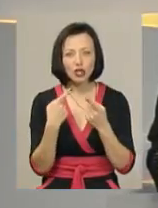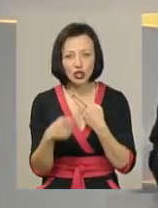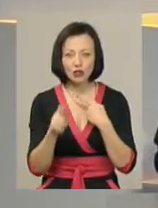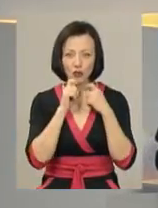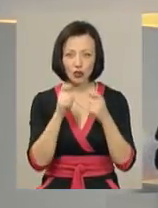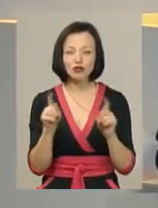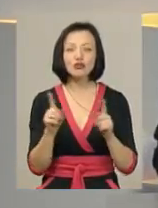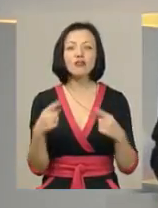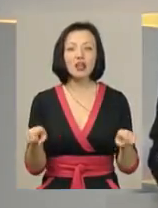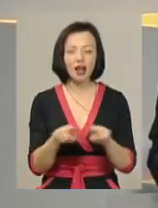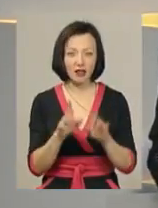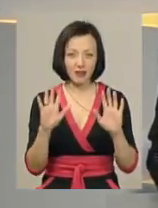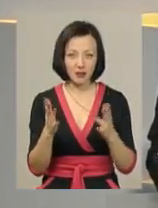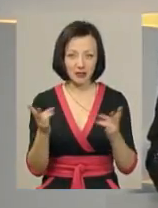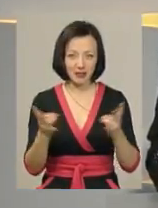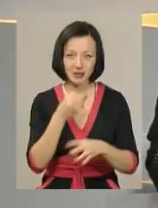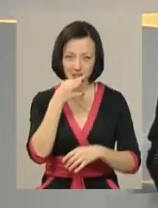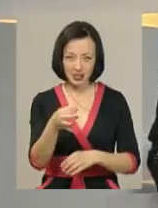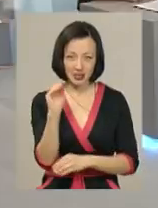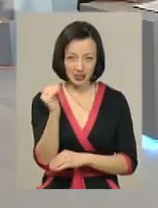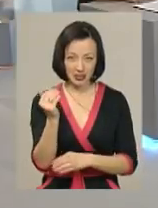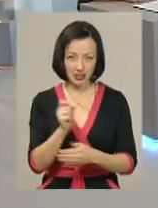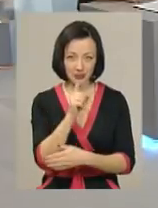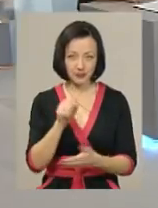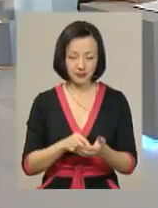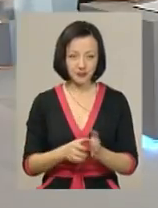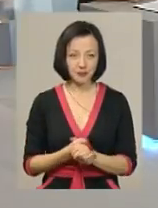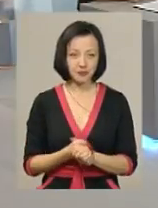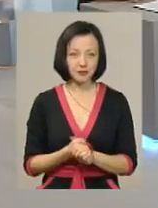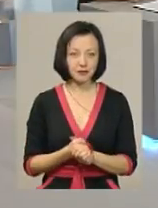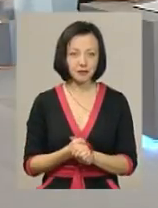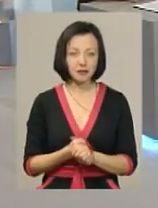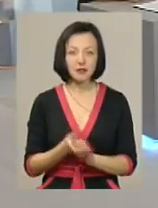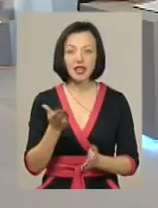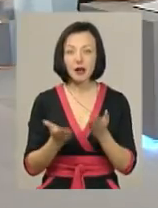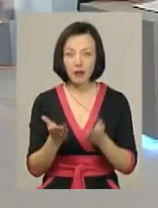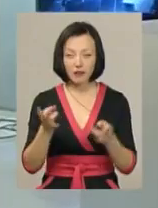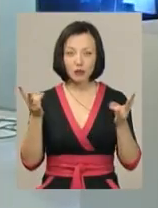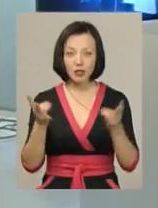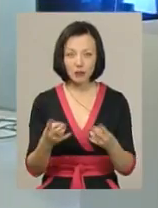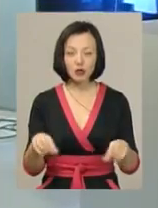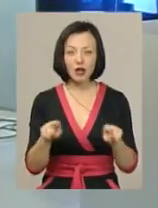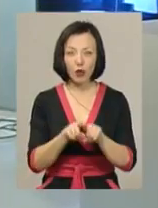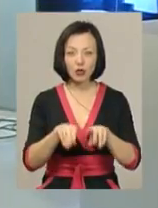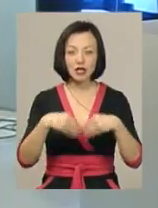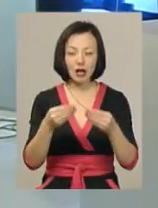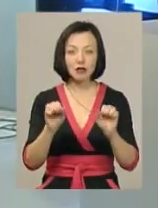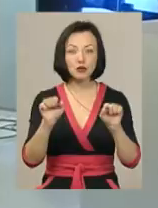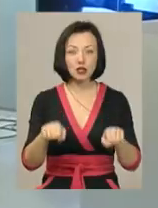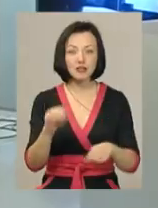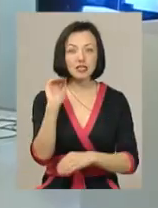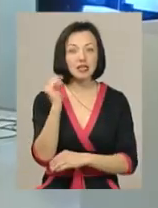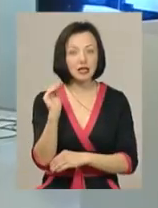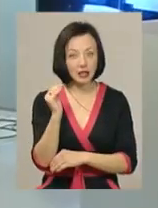подарунок що в таких випадках тоді сказати дитині Я думаю що потрібно Також дати можливість